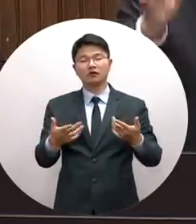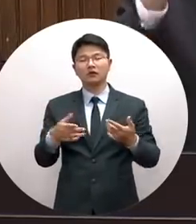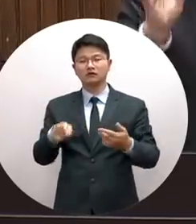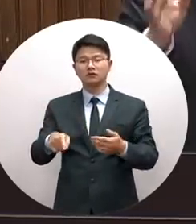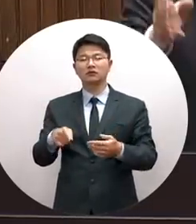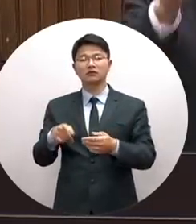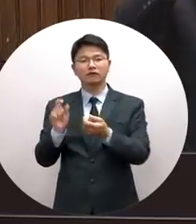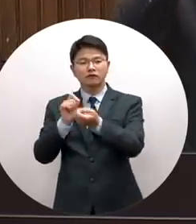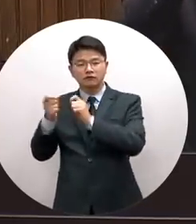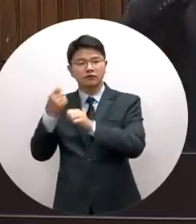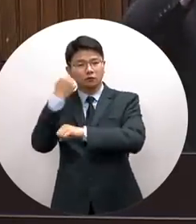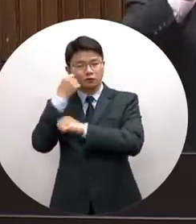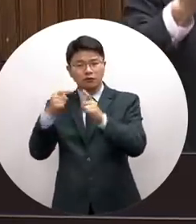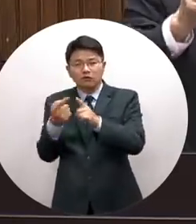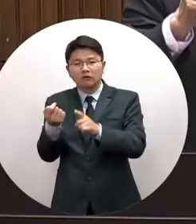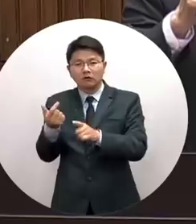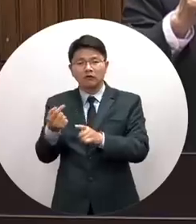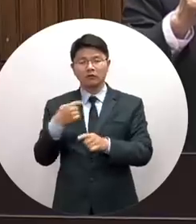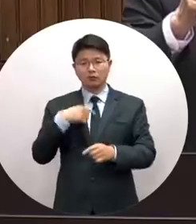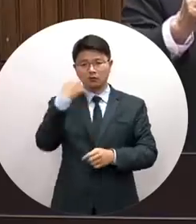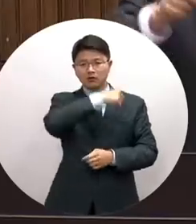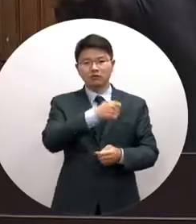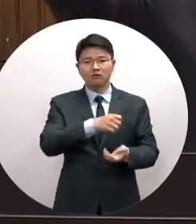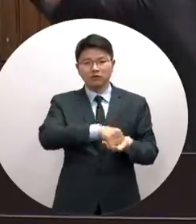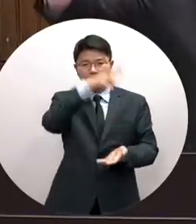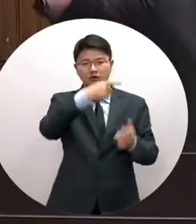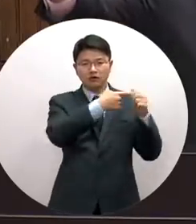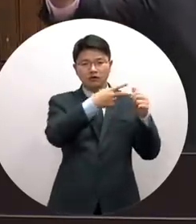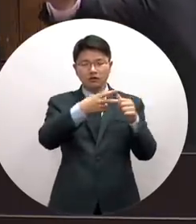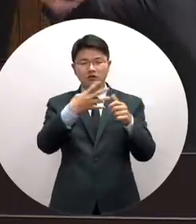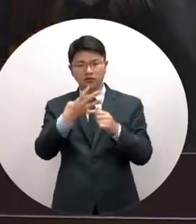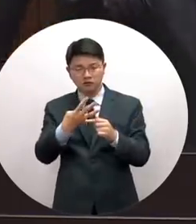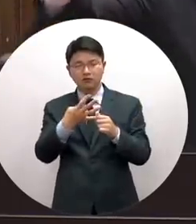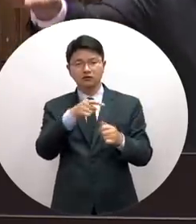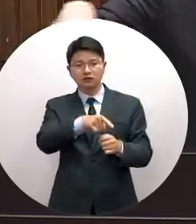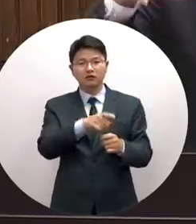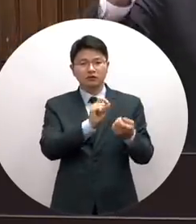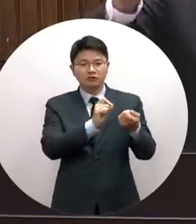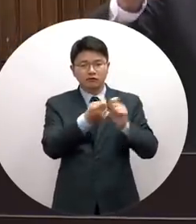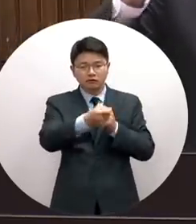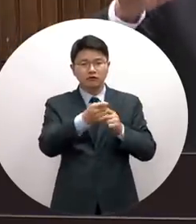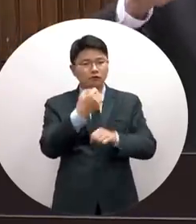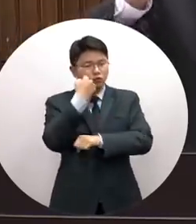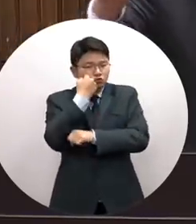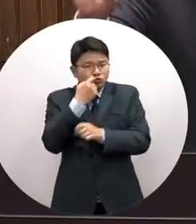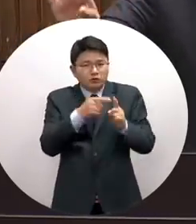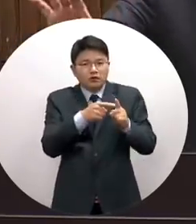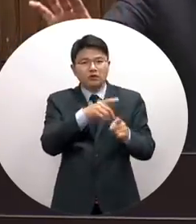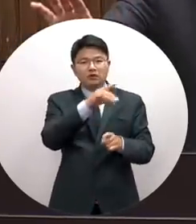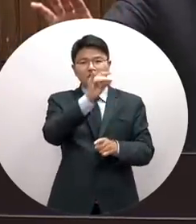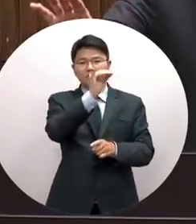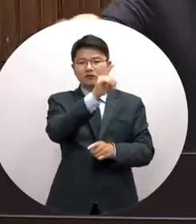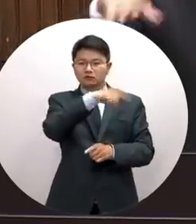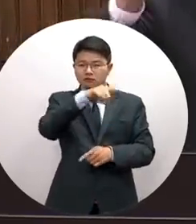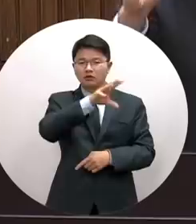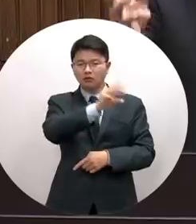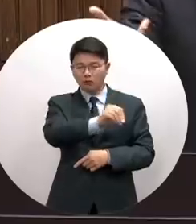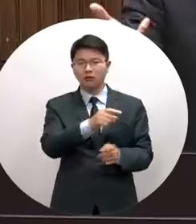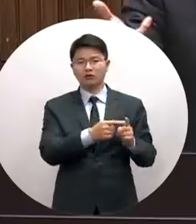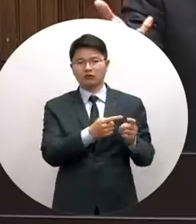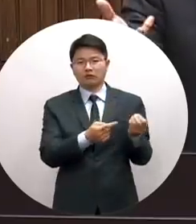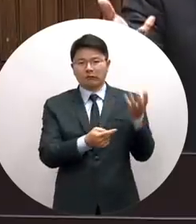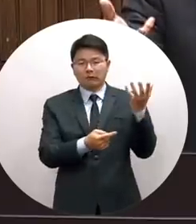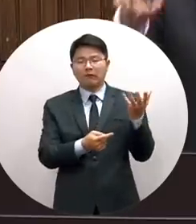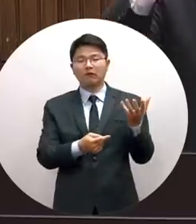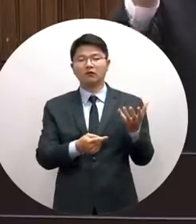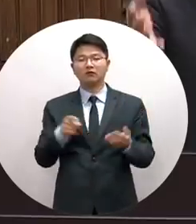周边那人口是1000万哦，而现在到现在福岛周边居民还不能回去哦，也没